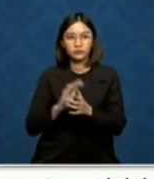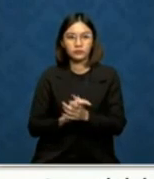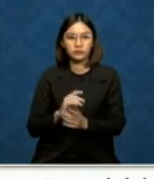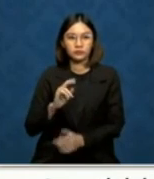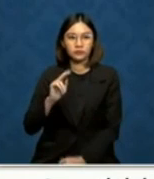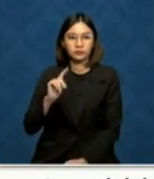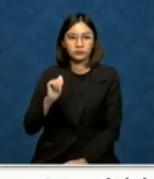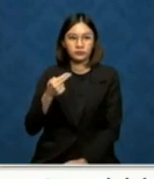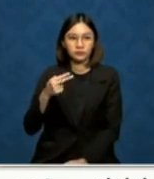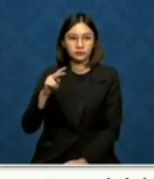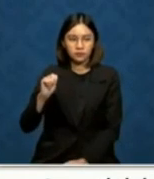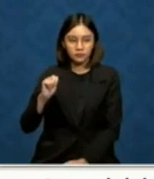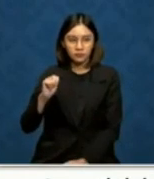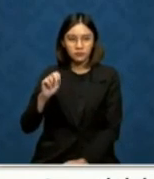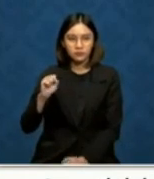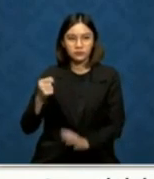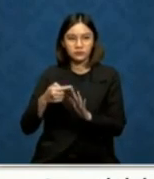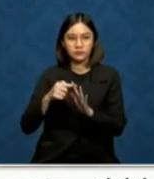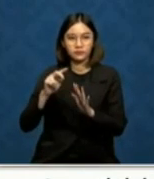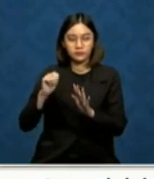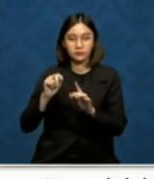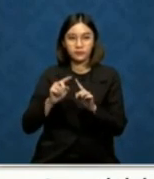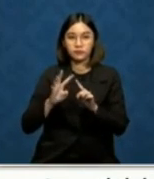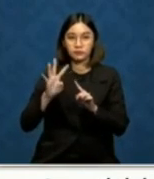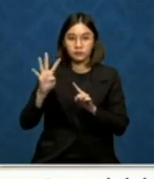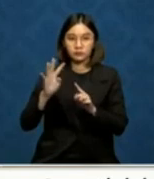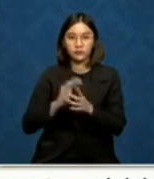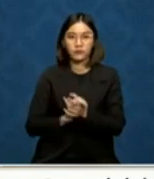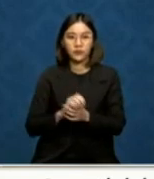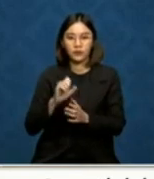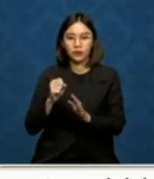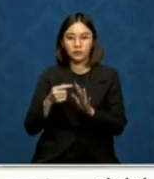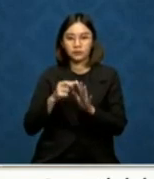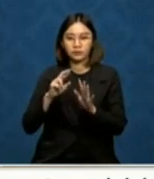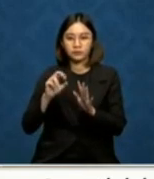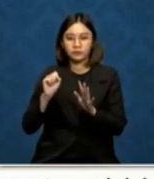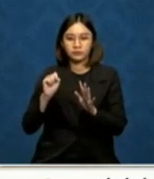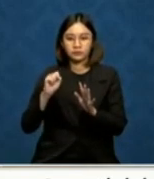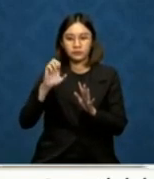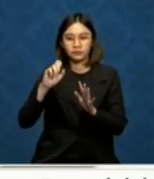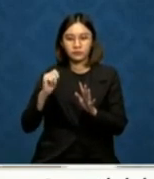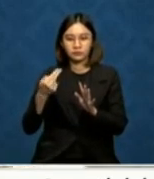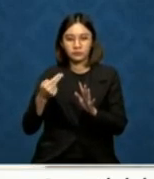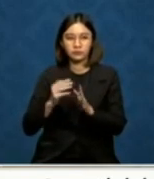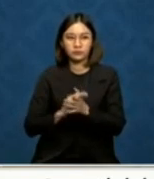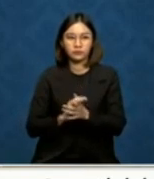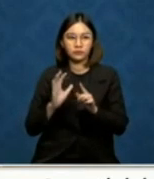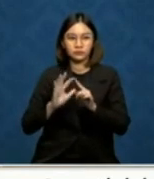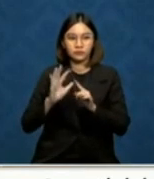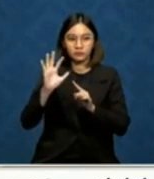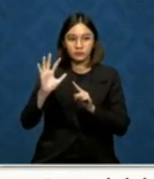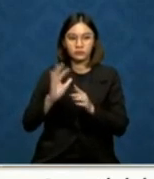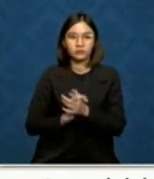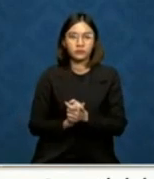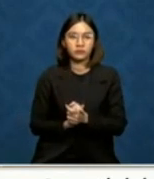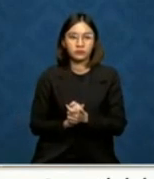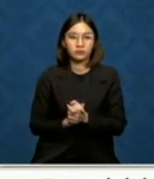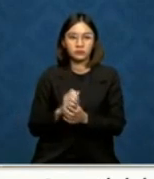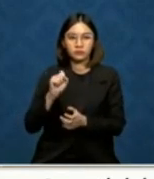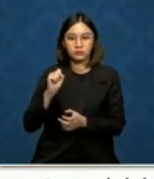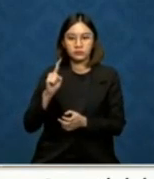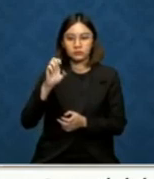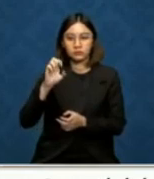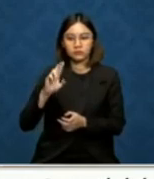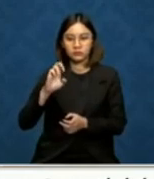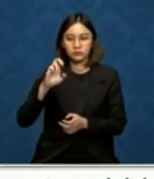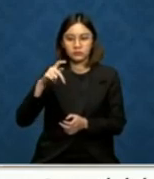ธนสุนทองสว่างสาลี 4. นายสุรสิทธิ์แสงวิโรจนพัฒน์5. นางสาวสิริพ